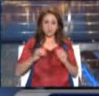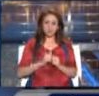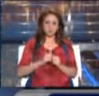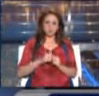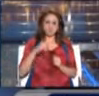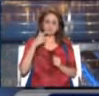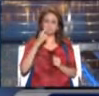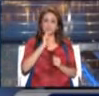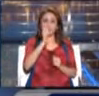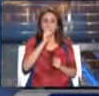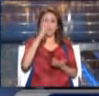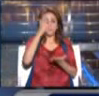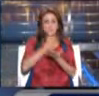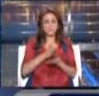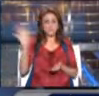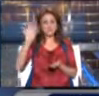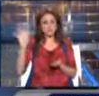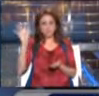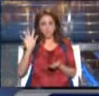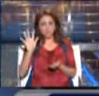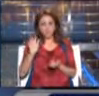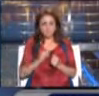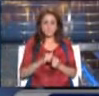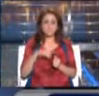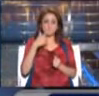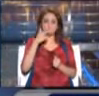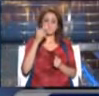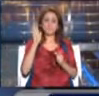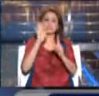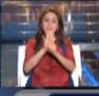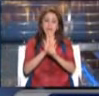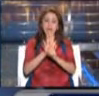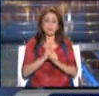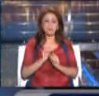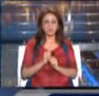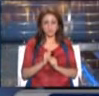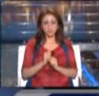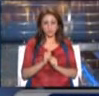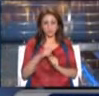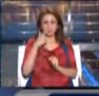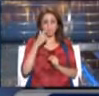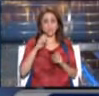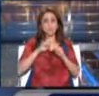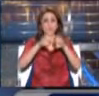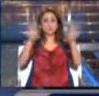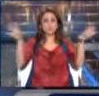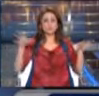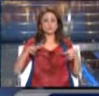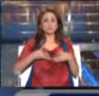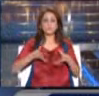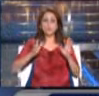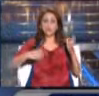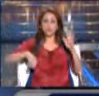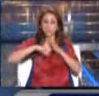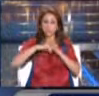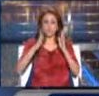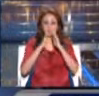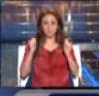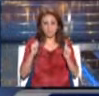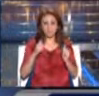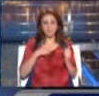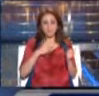الرياضه والشعب وكمنبر لدعم وتشجيع ونشر الرياضه في مصر. معانا النهارده